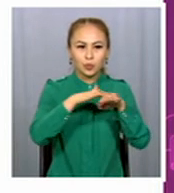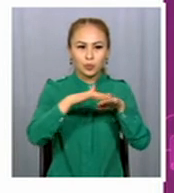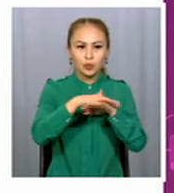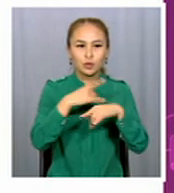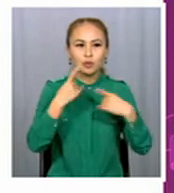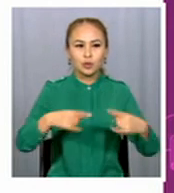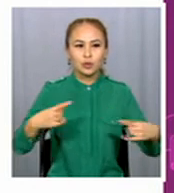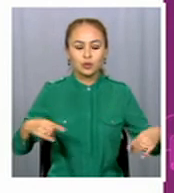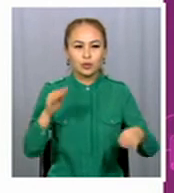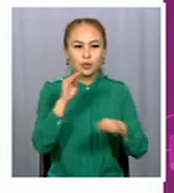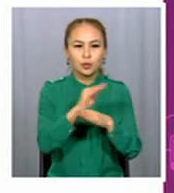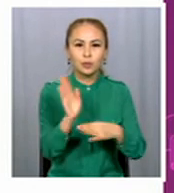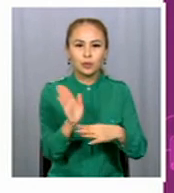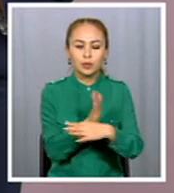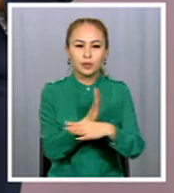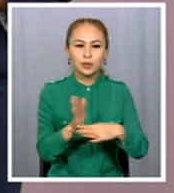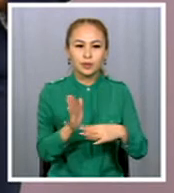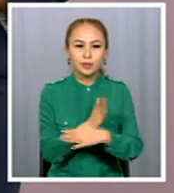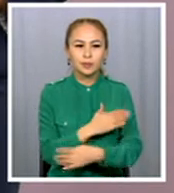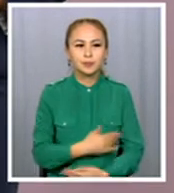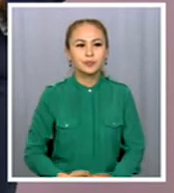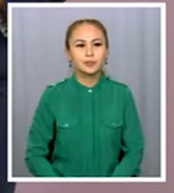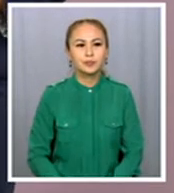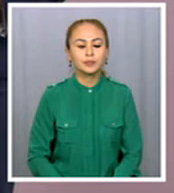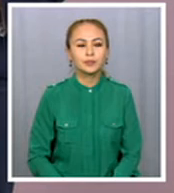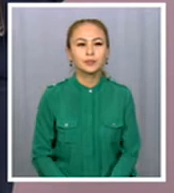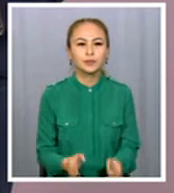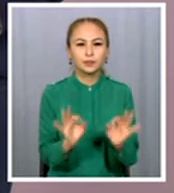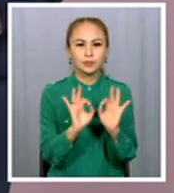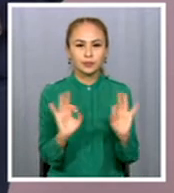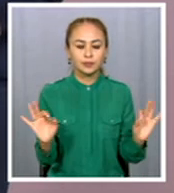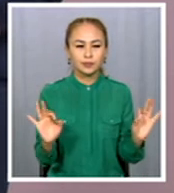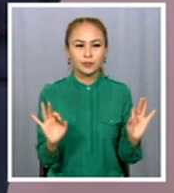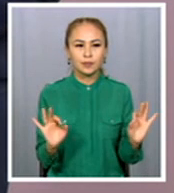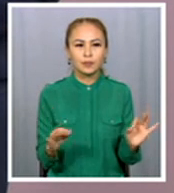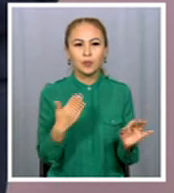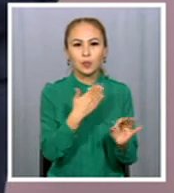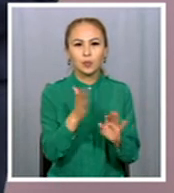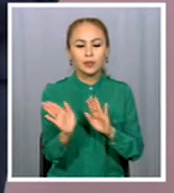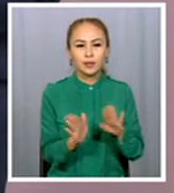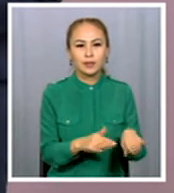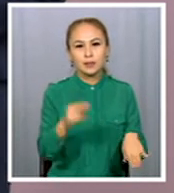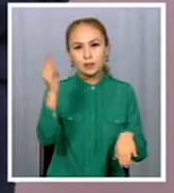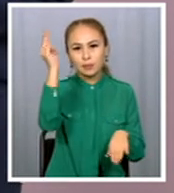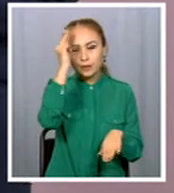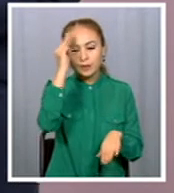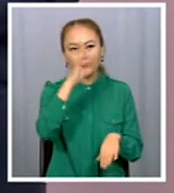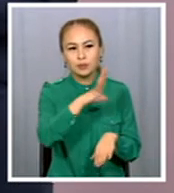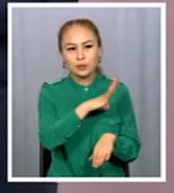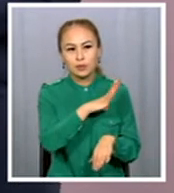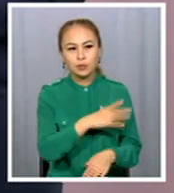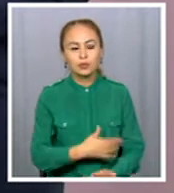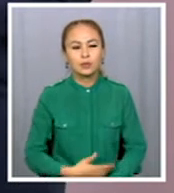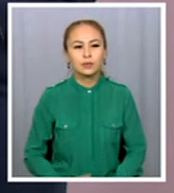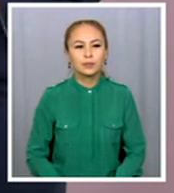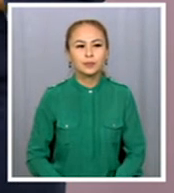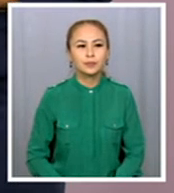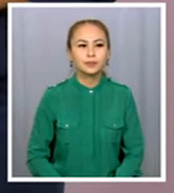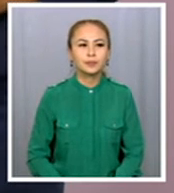те бөлінеді. Тамаша балалар, өткен сабақты еске түсірдік.